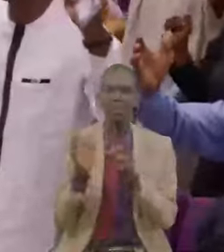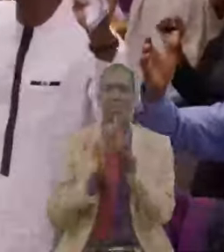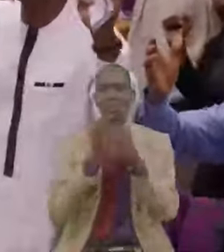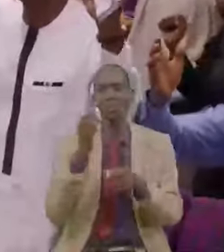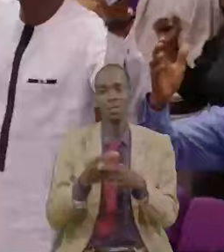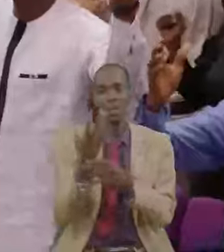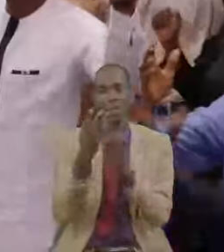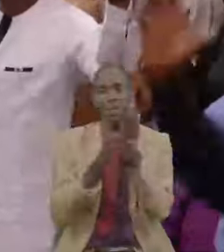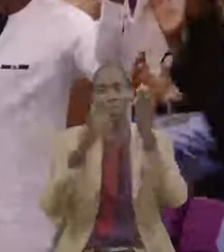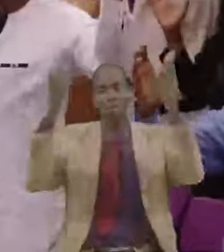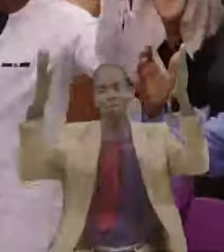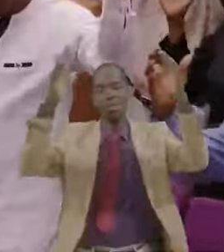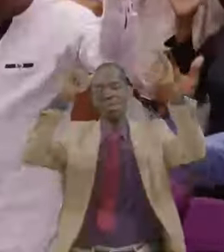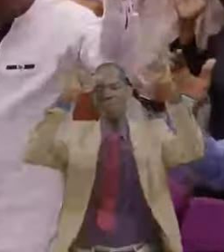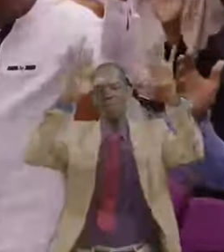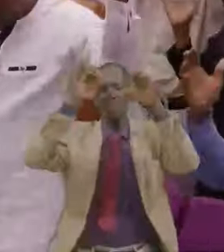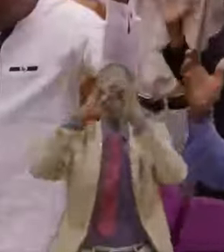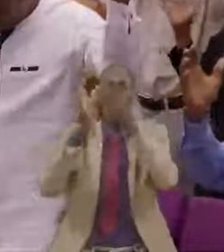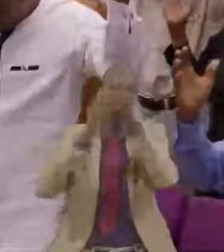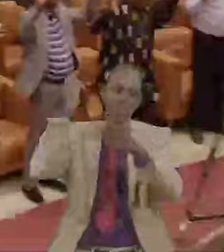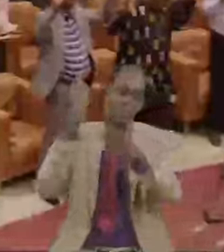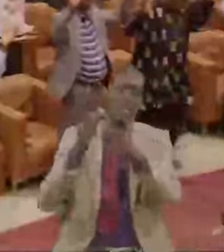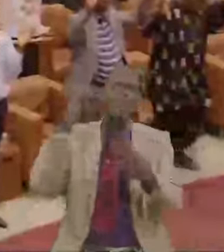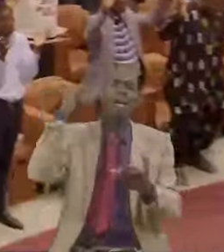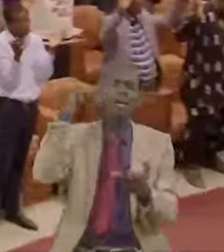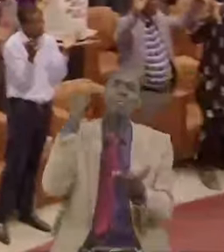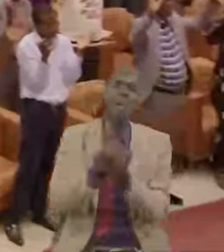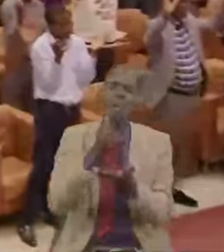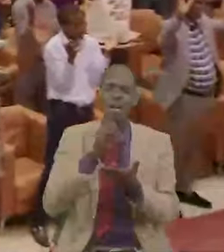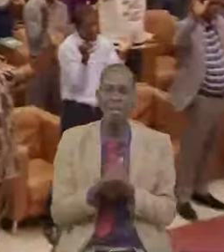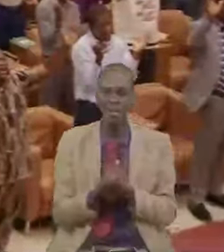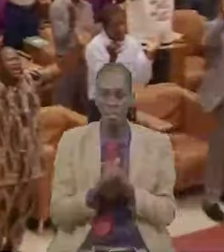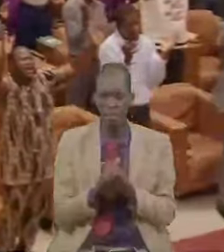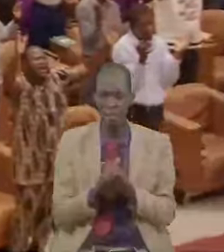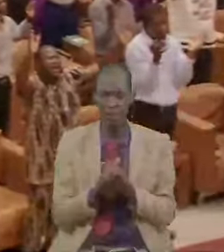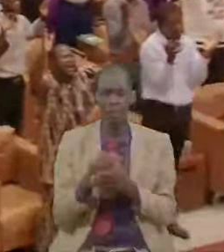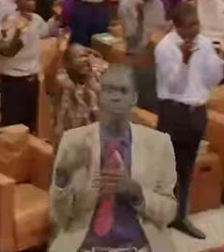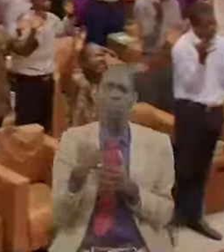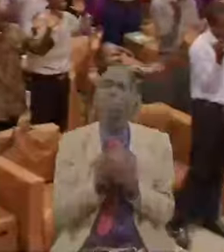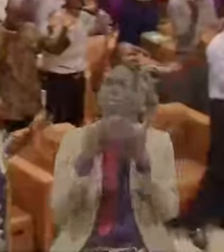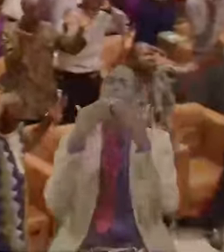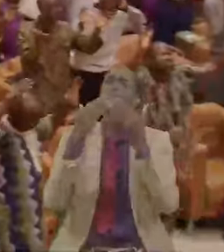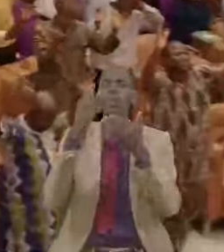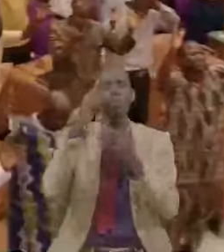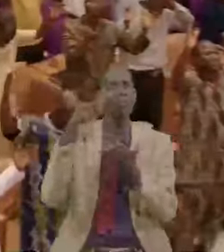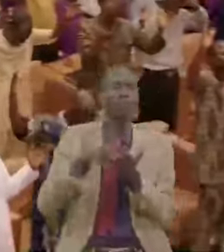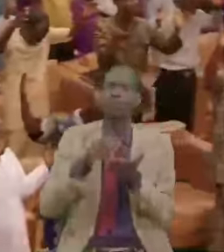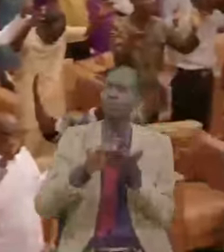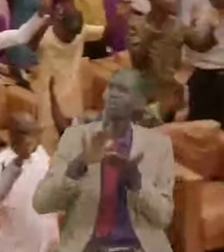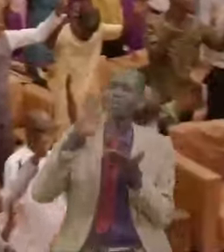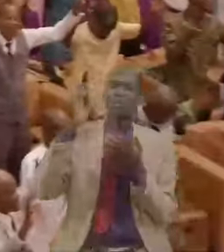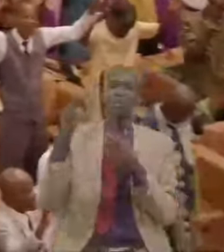Toujours les mains en haut. Père, au nom de Jésus-Christ, te remercions pour ce jour